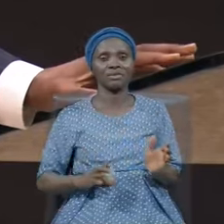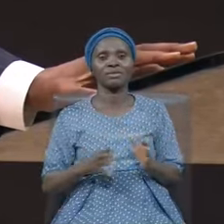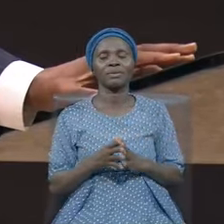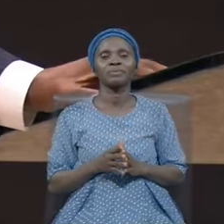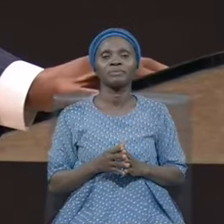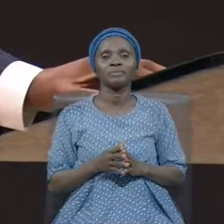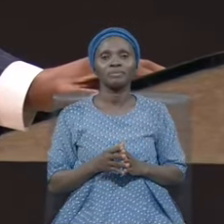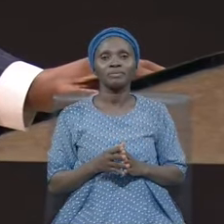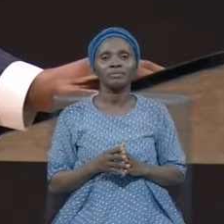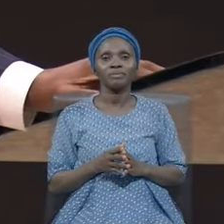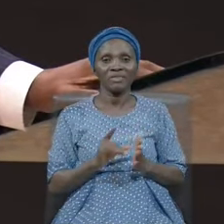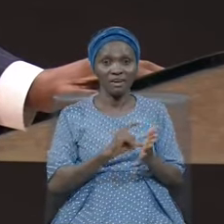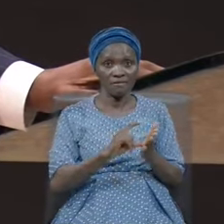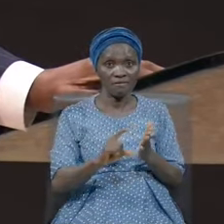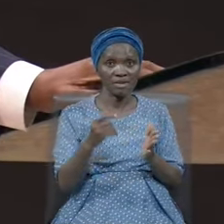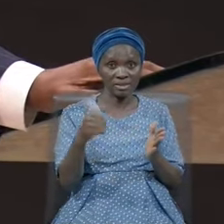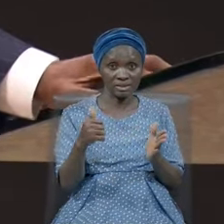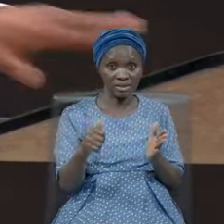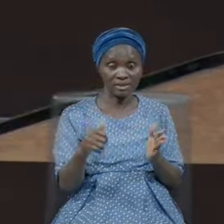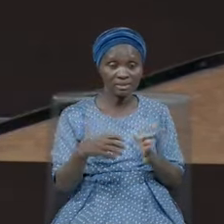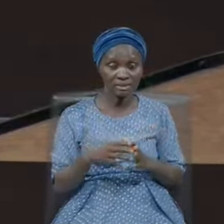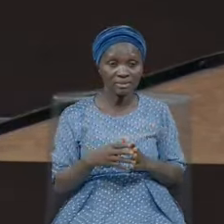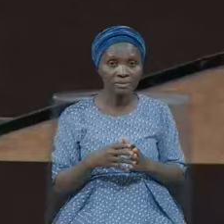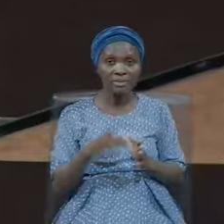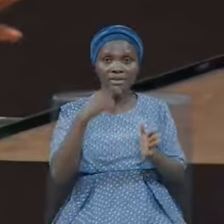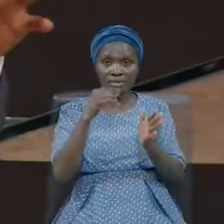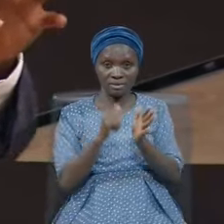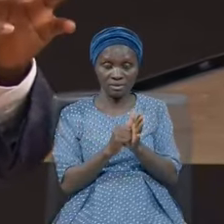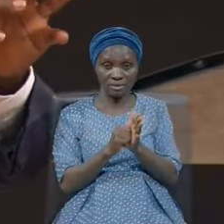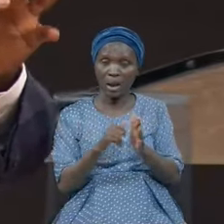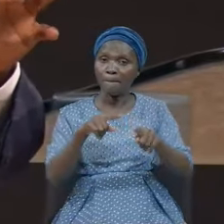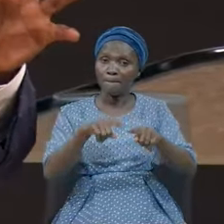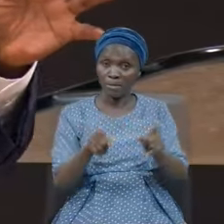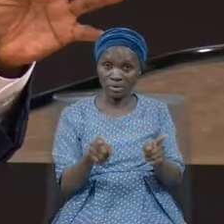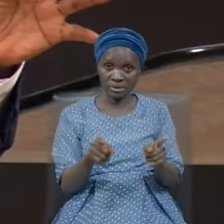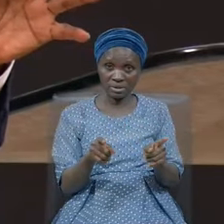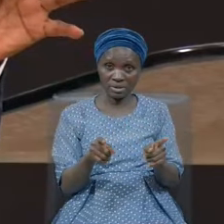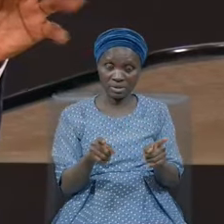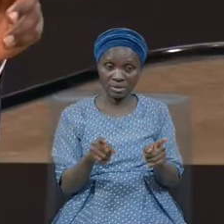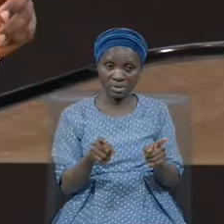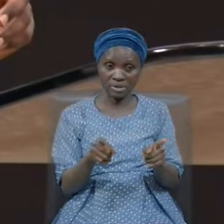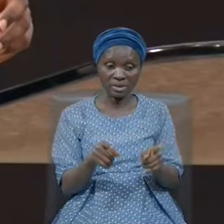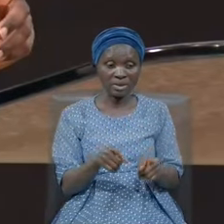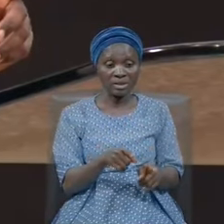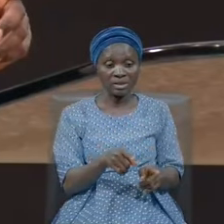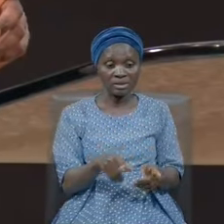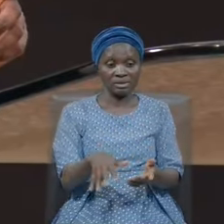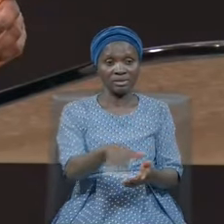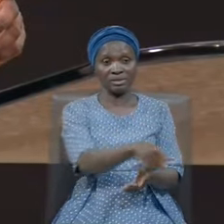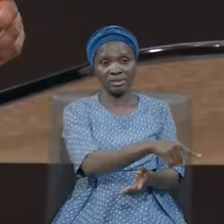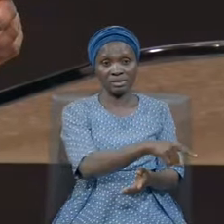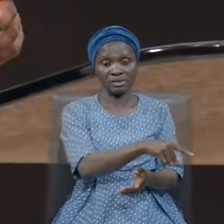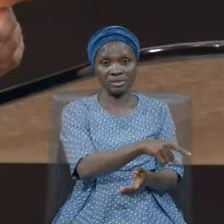Nous allons au verset 10. 10 dit, eux, au contraire,